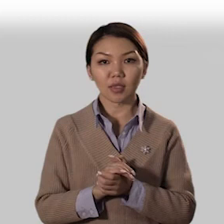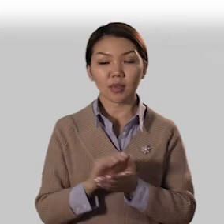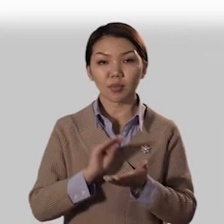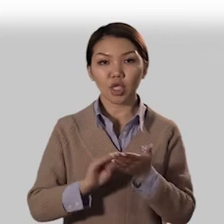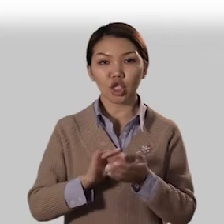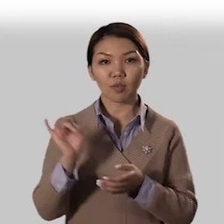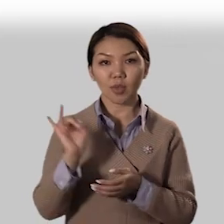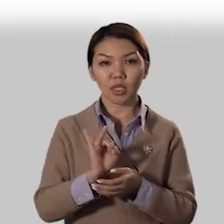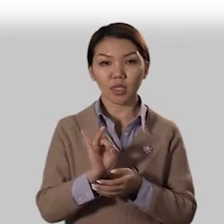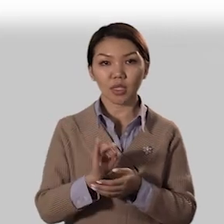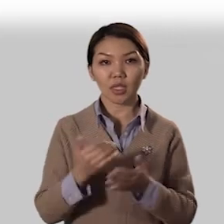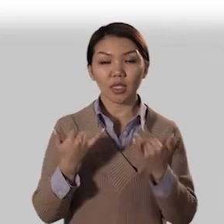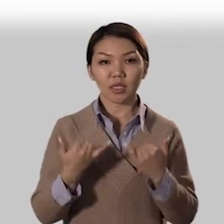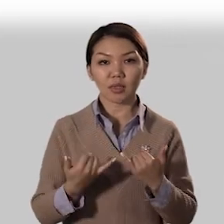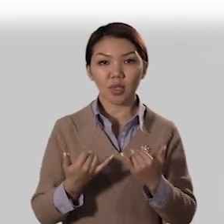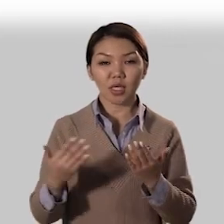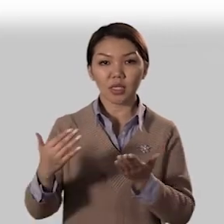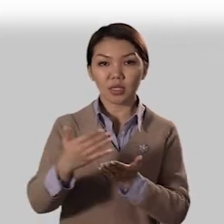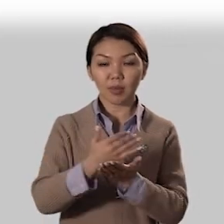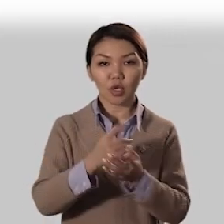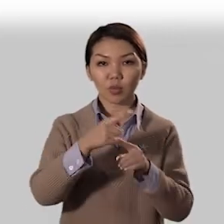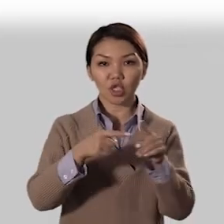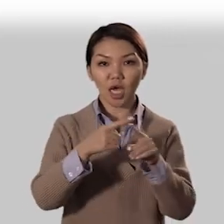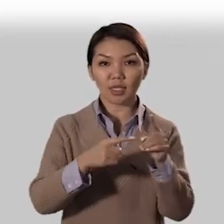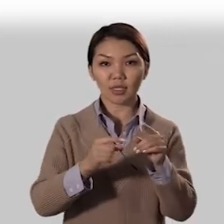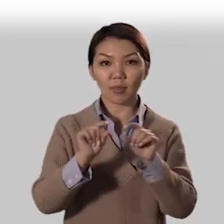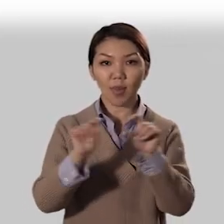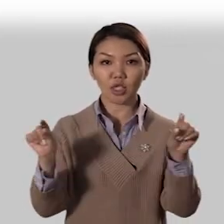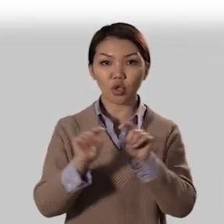теперь соберем части пословиц